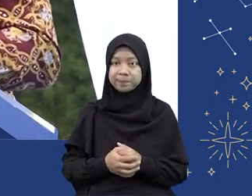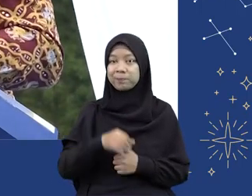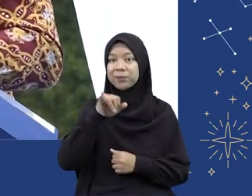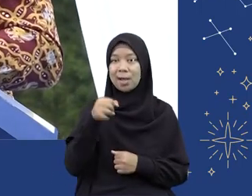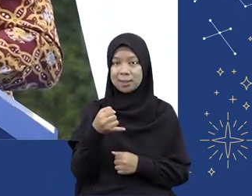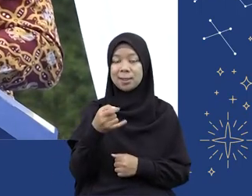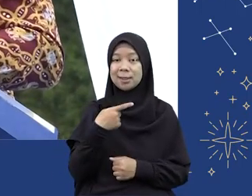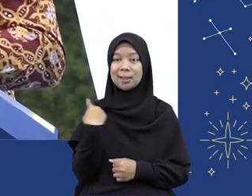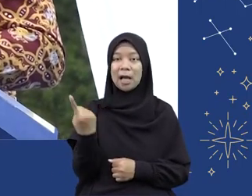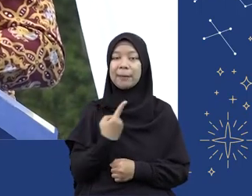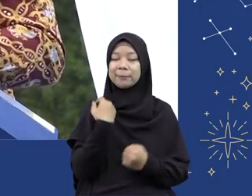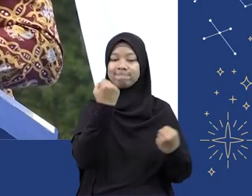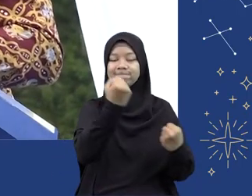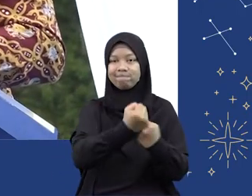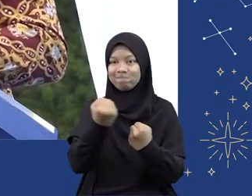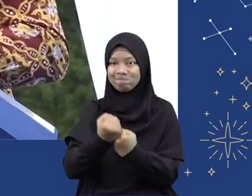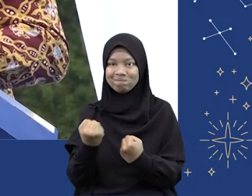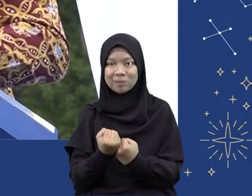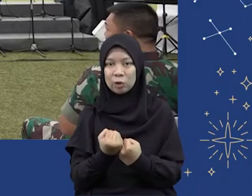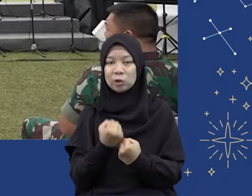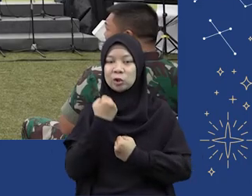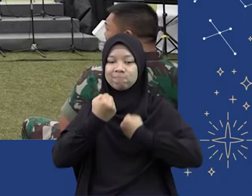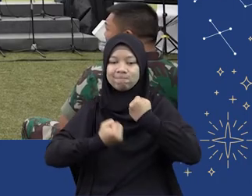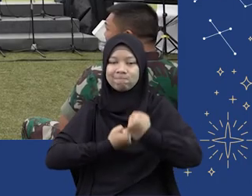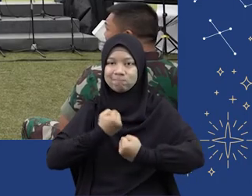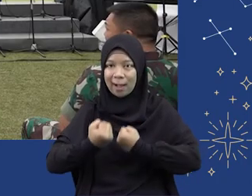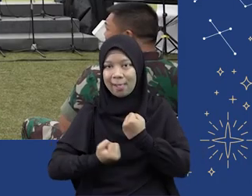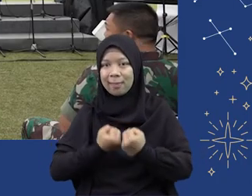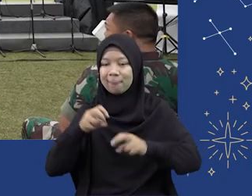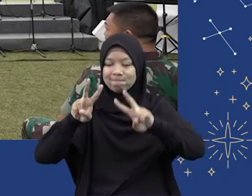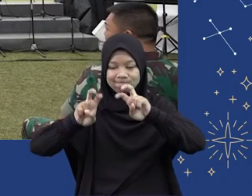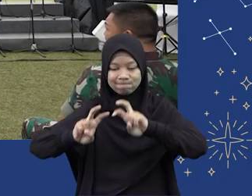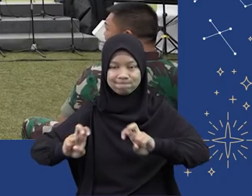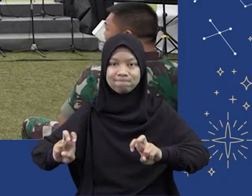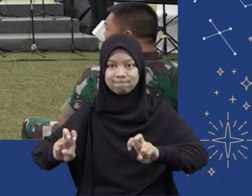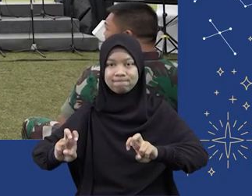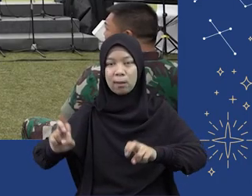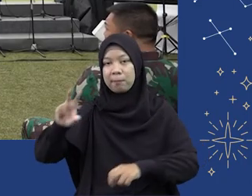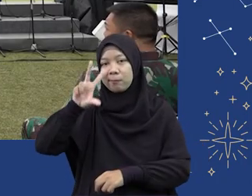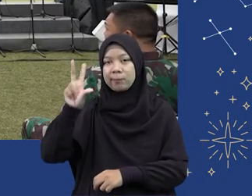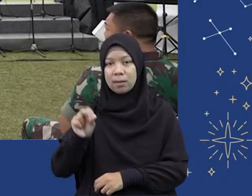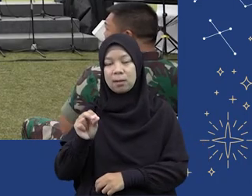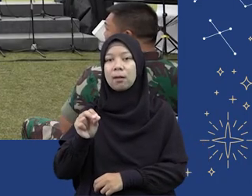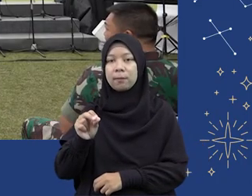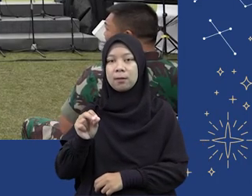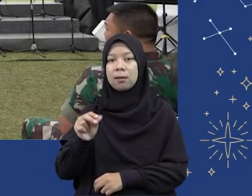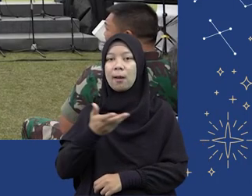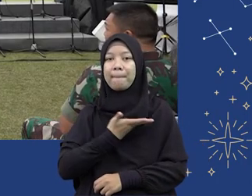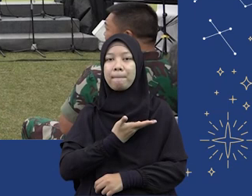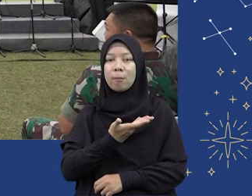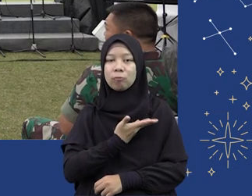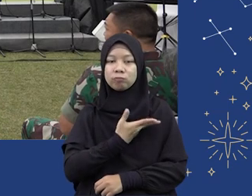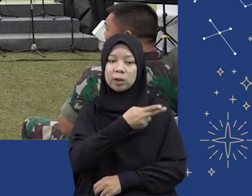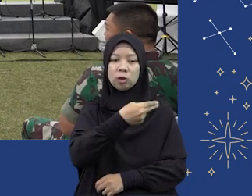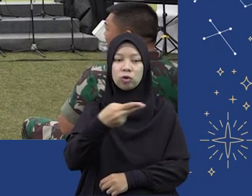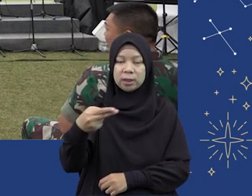kami juga mendukung kegiatan riset pemerintah provinsi Jawa Barat ingin bangsa